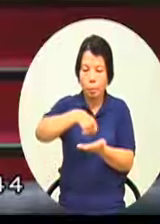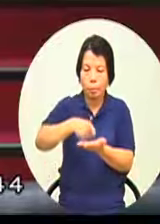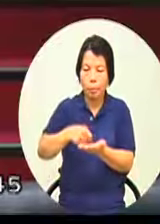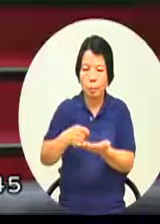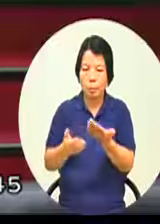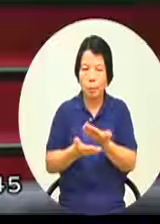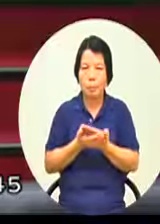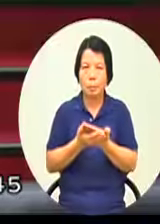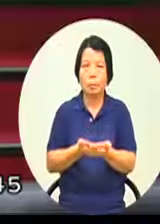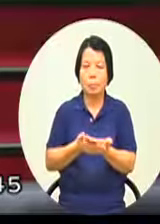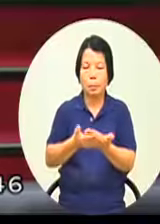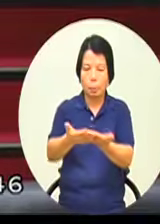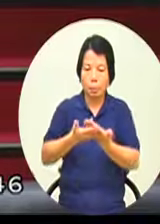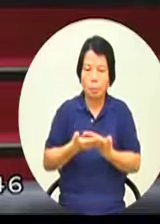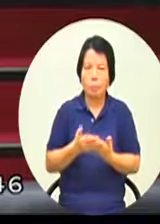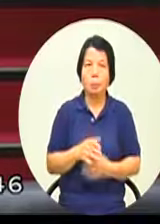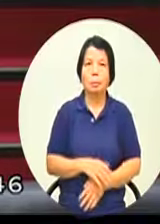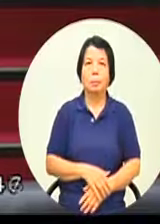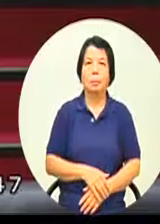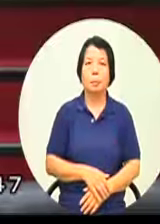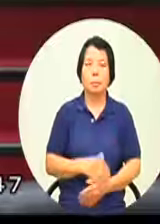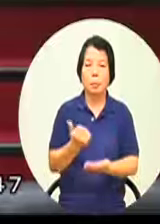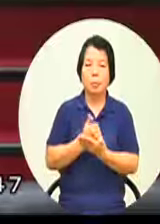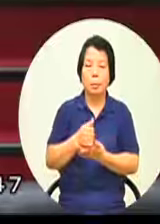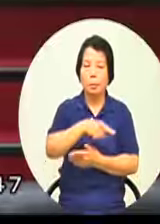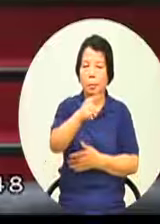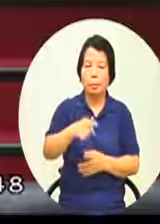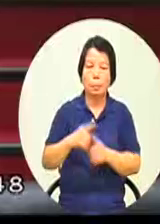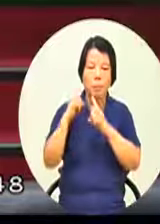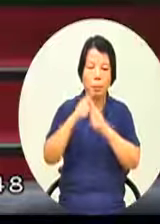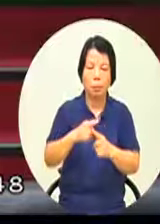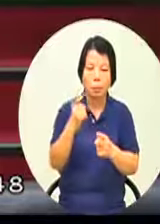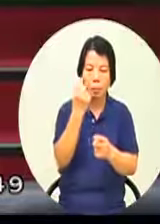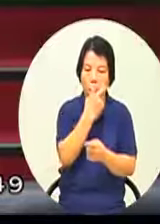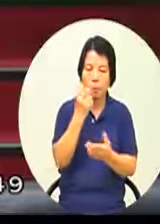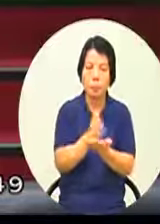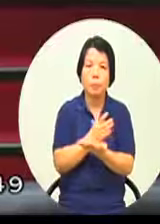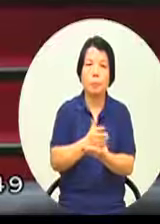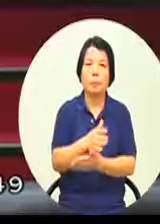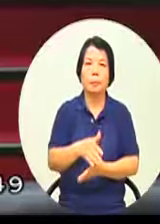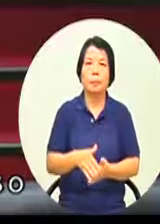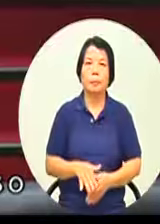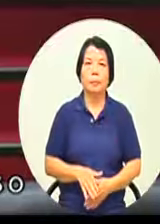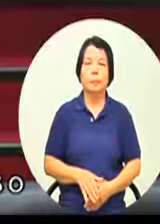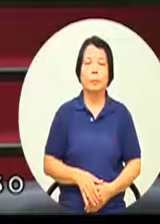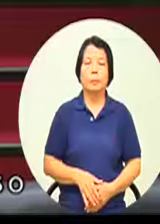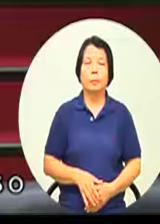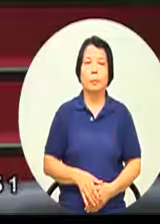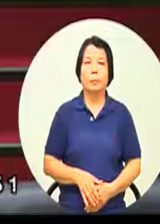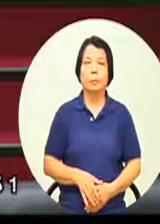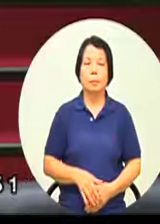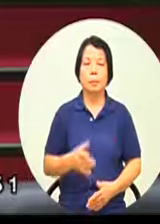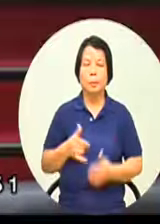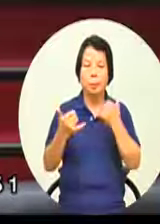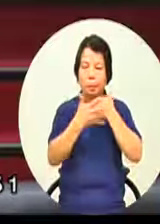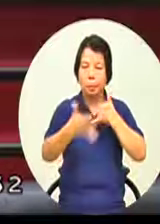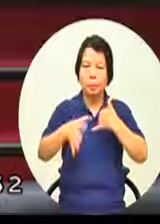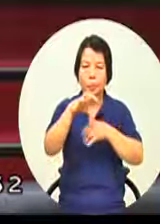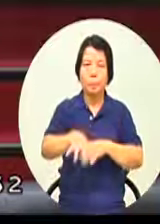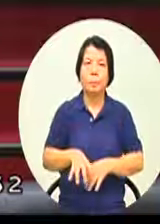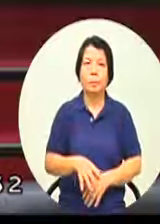们要请你们去会勘的这个状况了。那至于海洋局的部分，